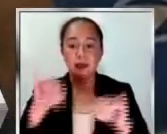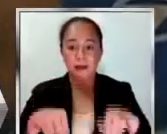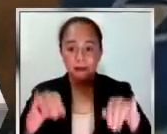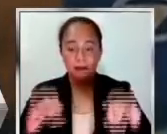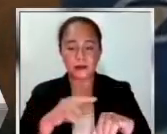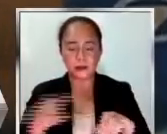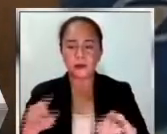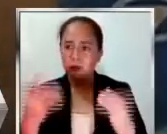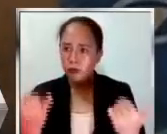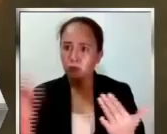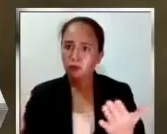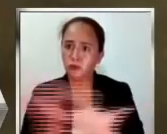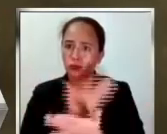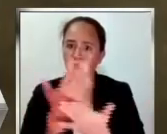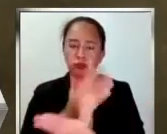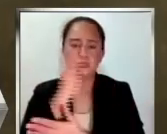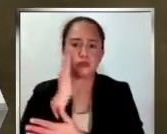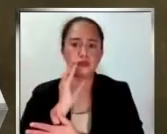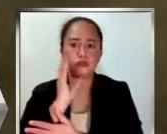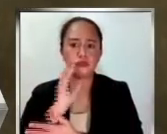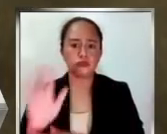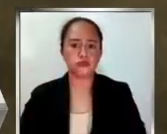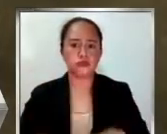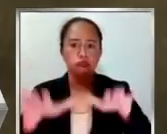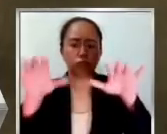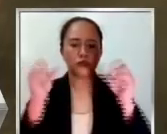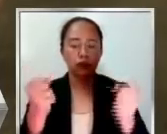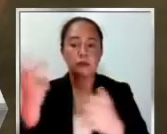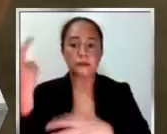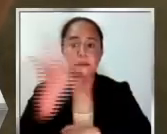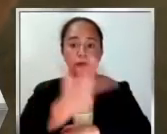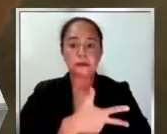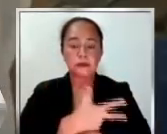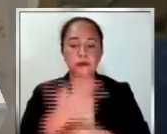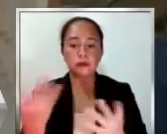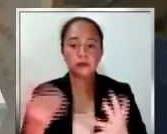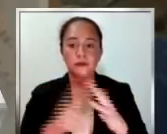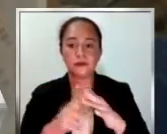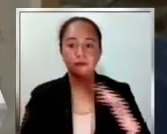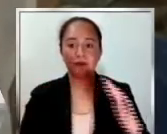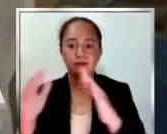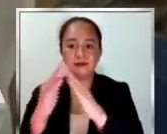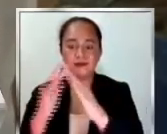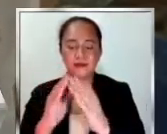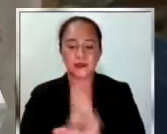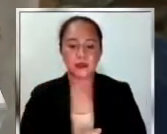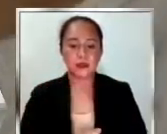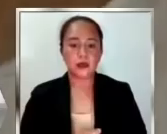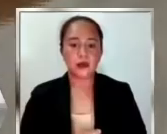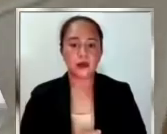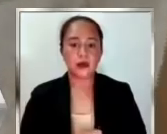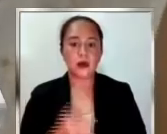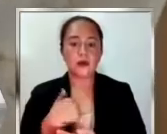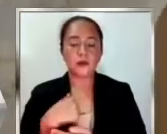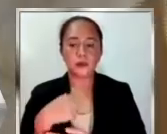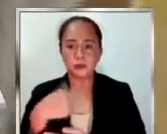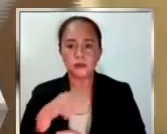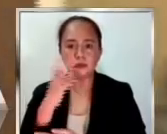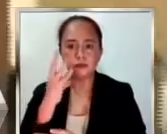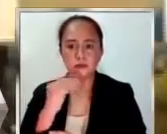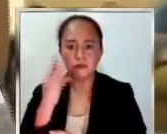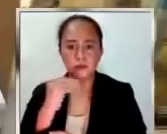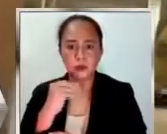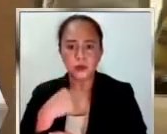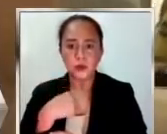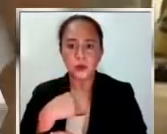ng ganoong katinding baha. 3 araw na siya sa evacuation center. Ngayon lang kami nakaranas, sir. Nung umalis kami sa